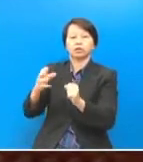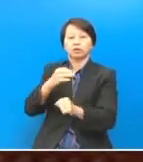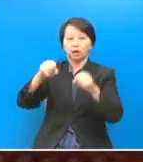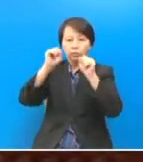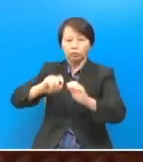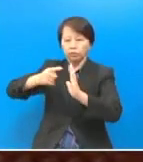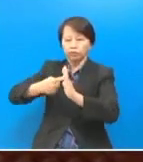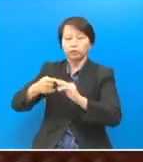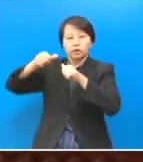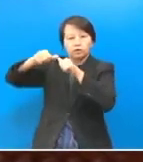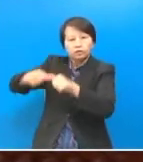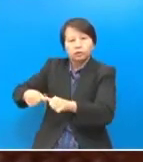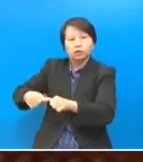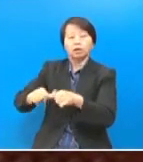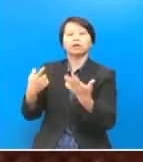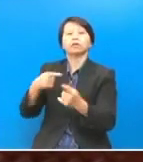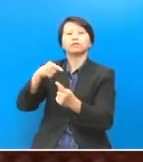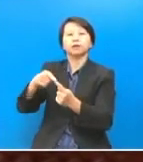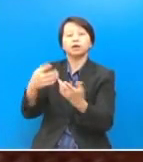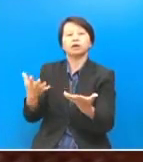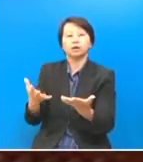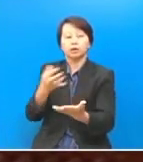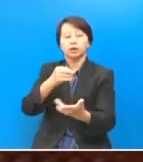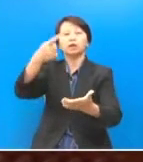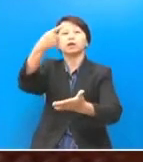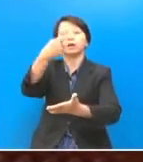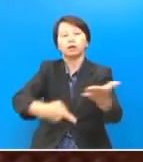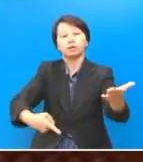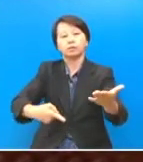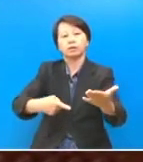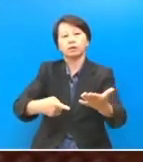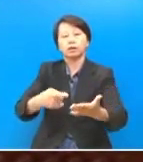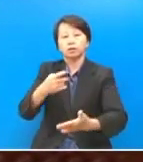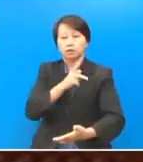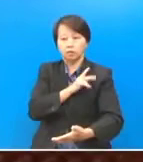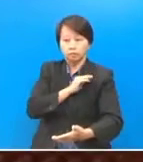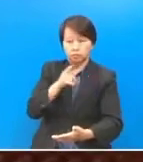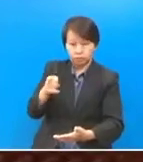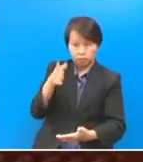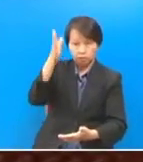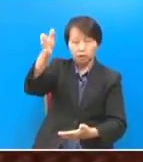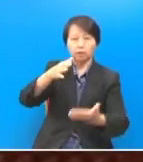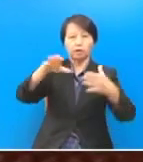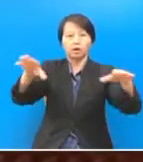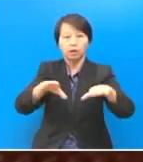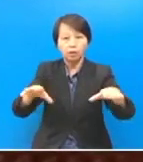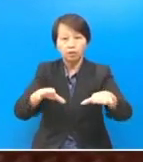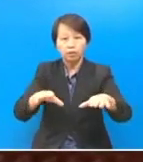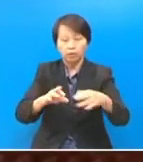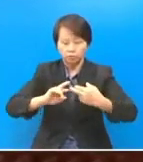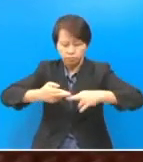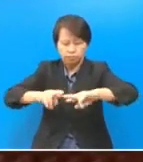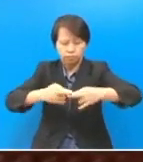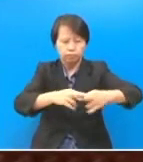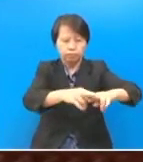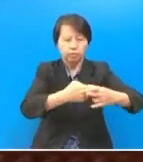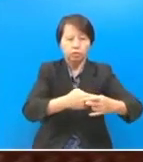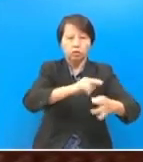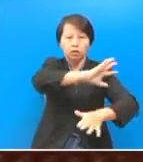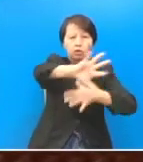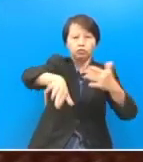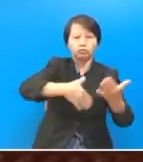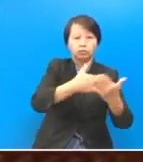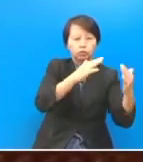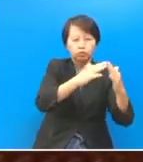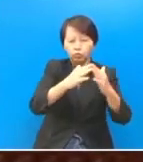boleh mulyo diduduki sepenuhnya setelah apakah tak kementerian akan melakukan andrada kesemua